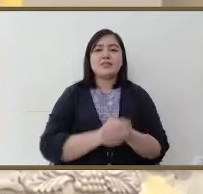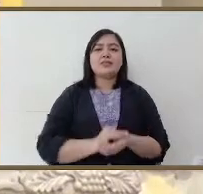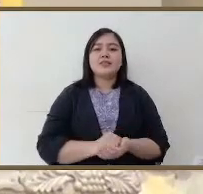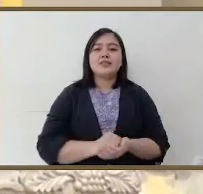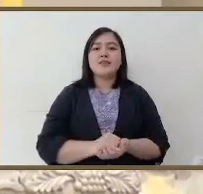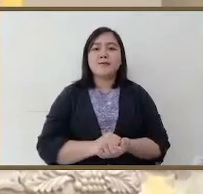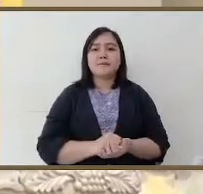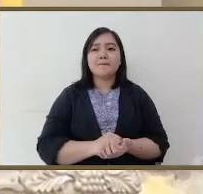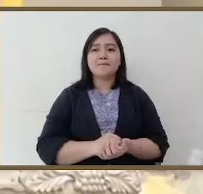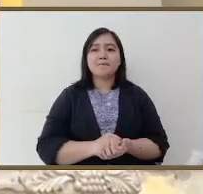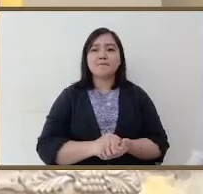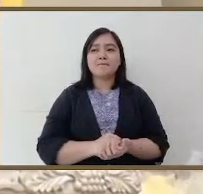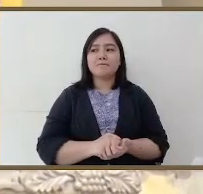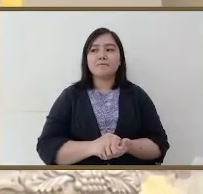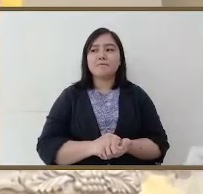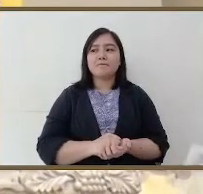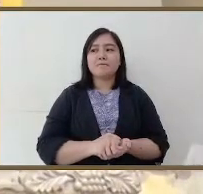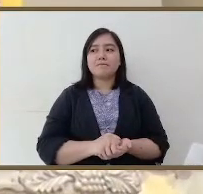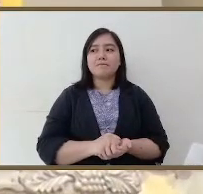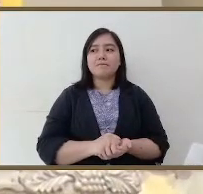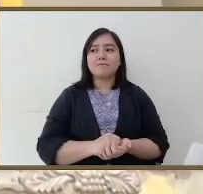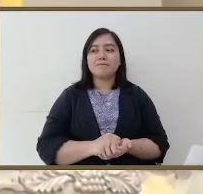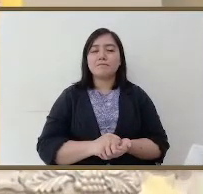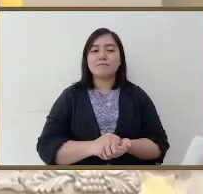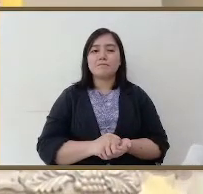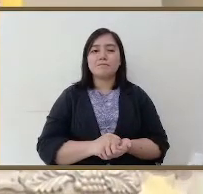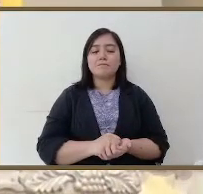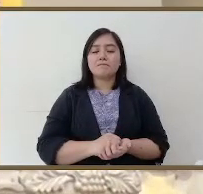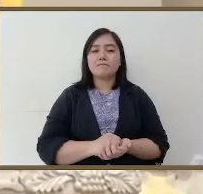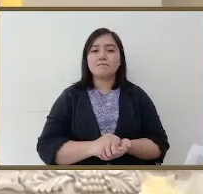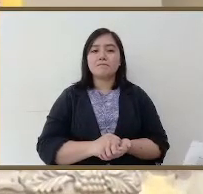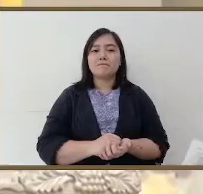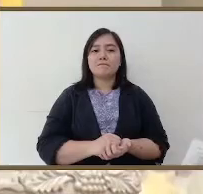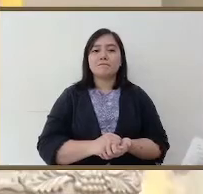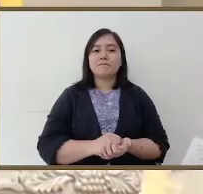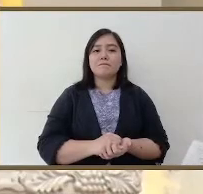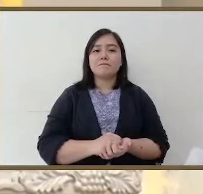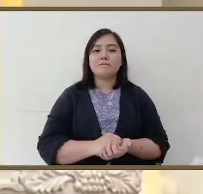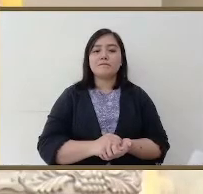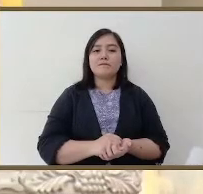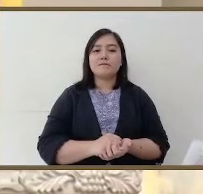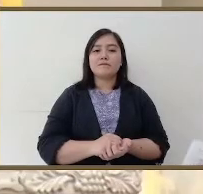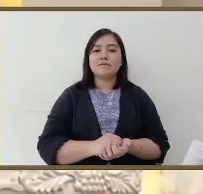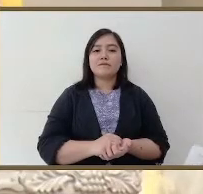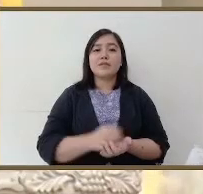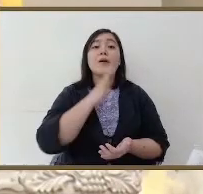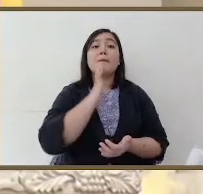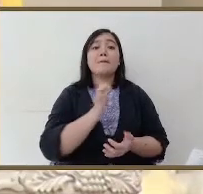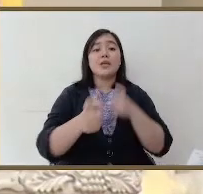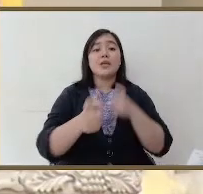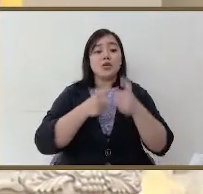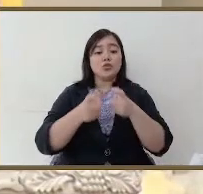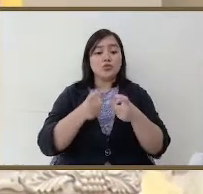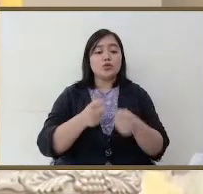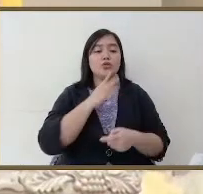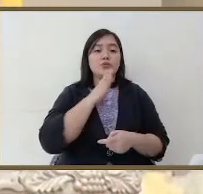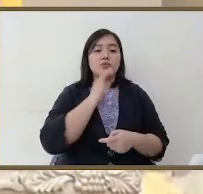Patayin natin ang totoong pagmamahal na galing sa Diyos, mga kapatid. Kapag merong, listen to me now, makinig ng mabuti, mga kapatid, I'm